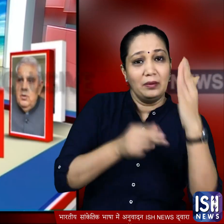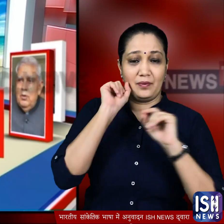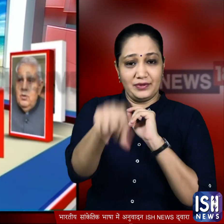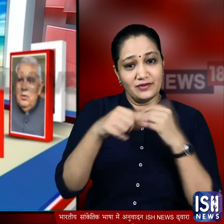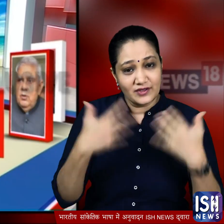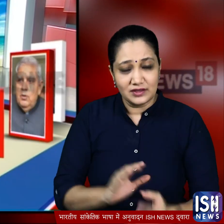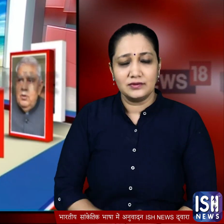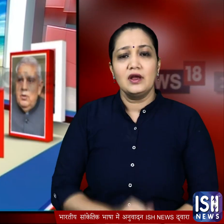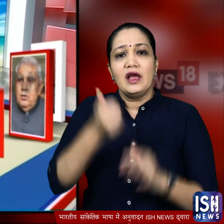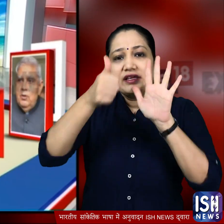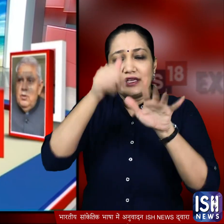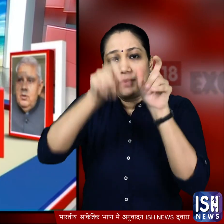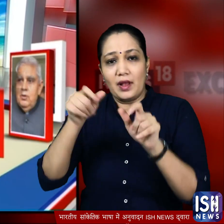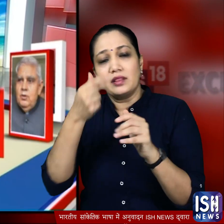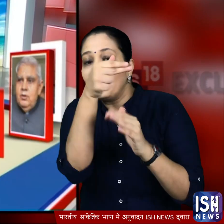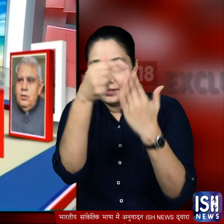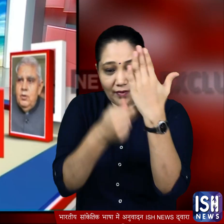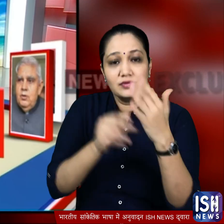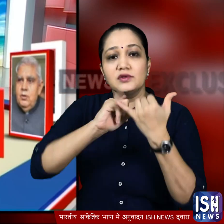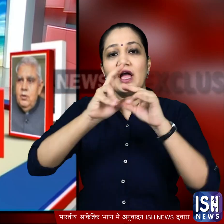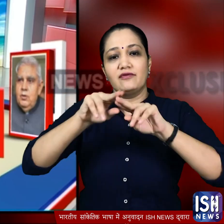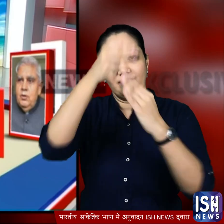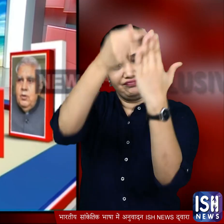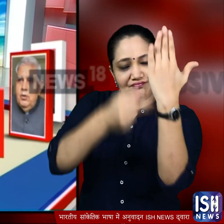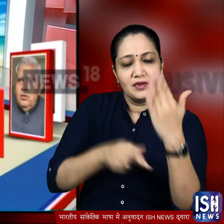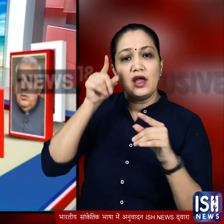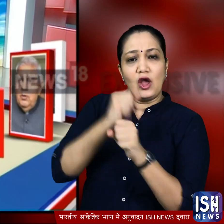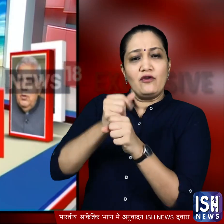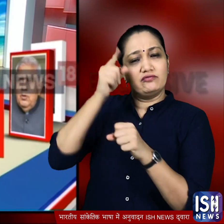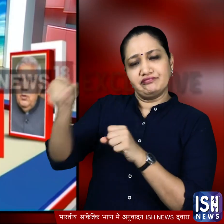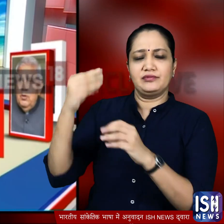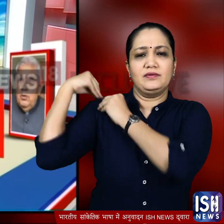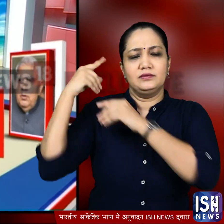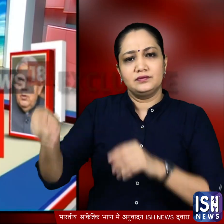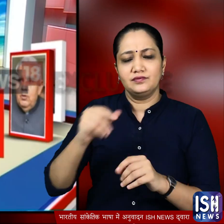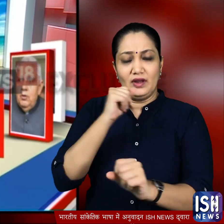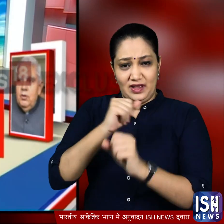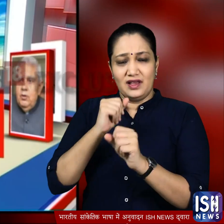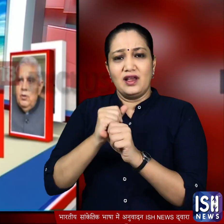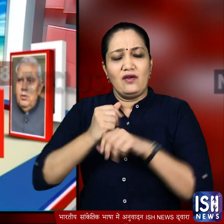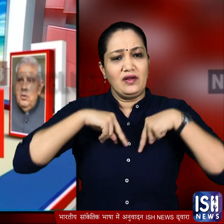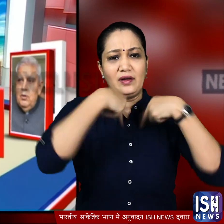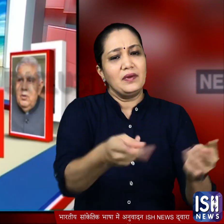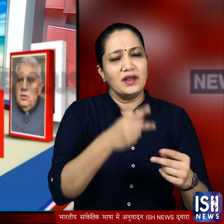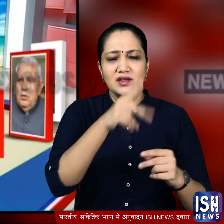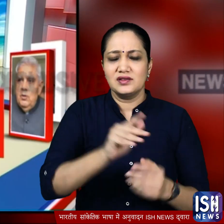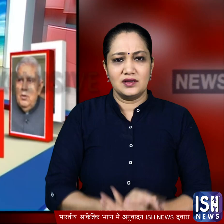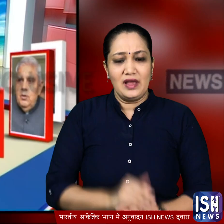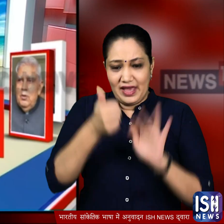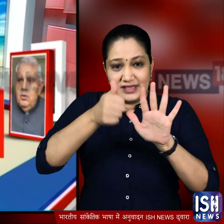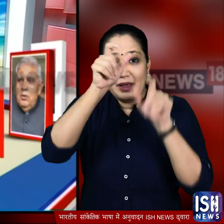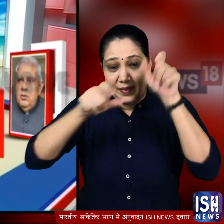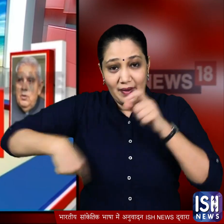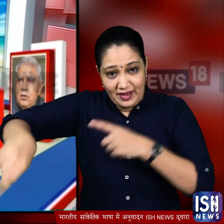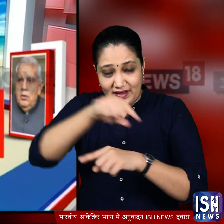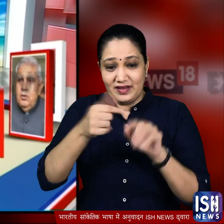की, जिसमें राजभवन के 6 अधिकारियों का जिक्र करते हुए राज्यपाल पर निशाना साधा गया। जिसके बाद राज्यपाल जगदीप धनखड़ ने उन्हें जवाब दिया और लिखा कि जिन